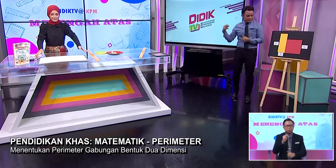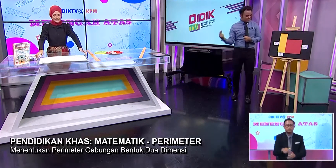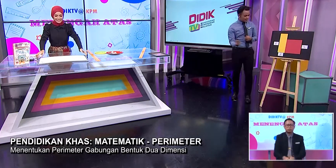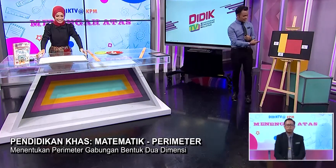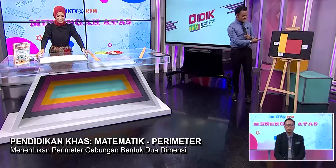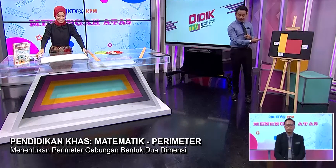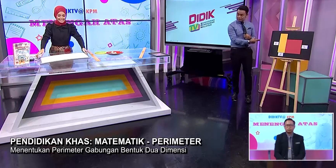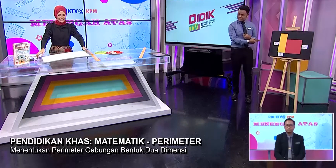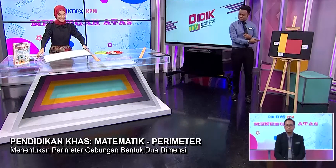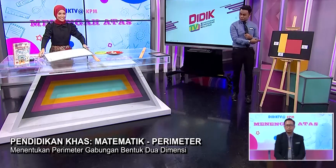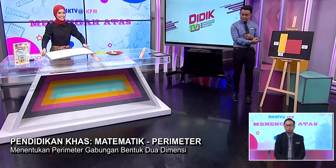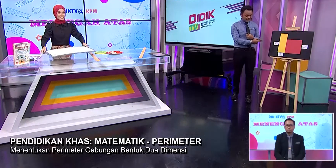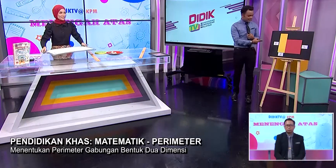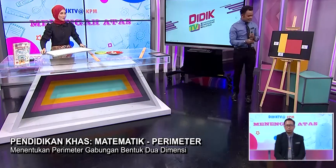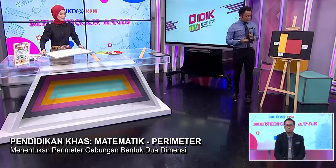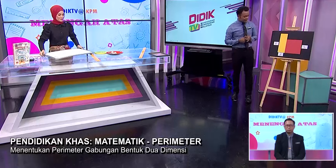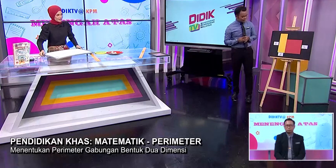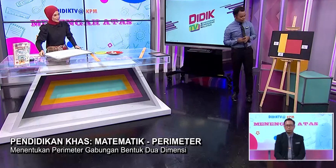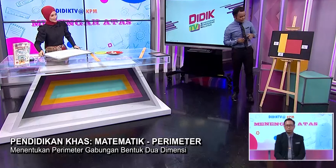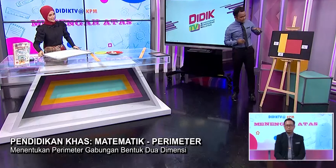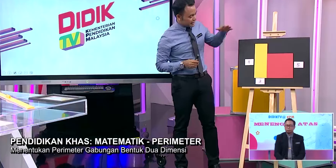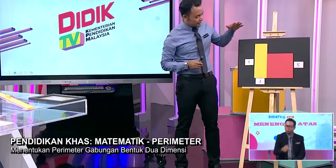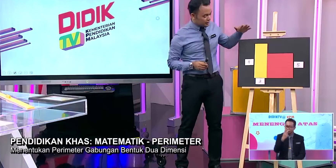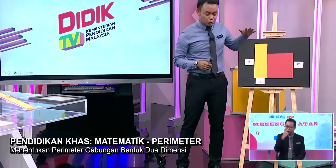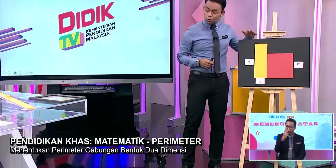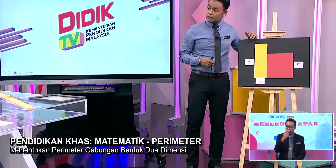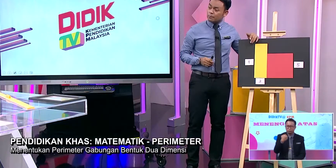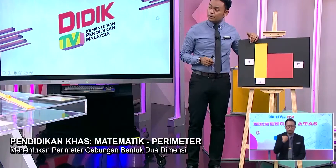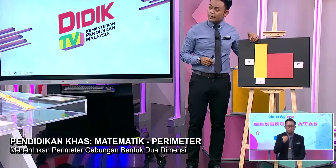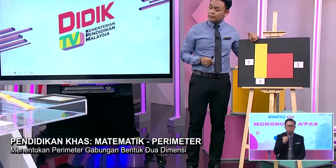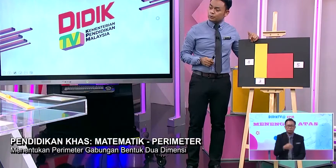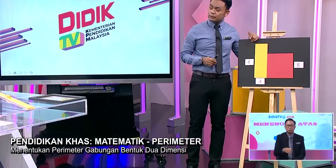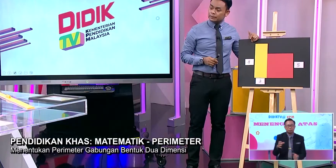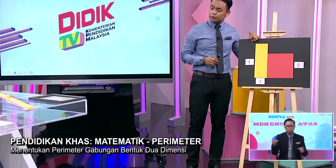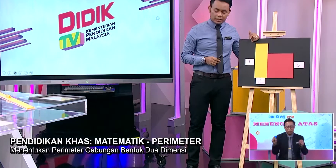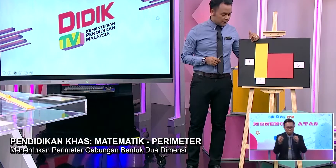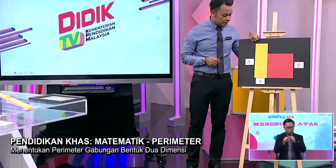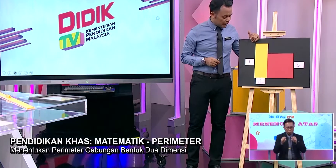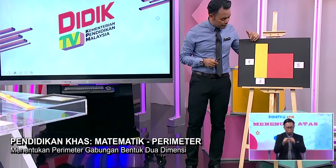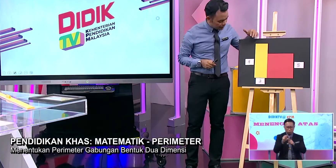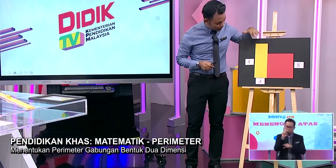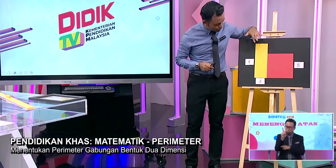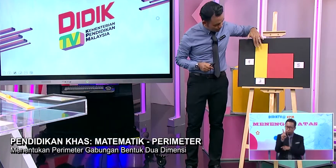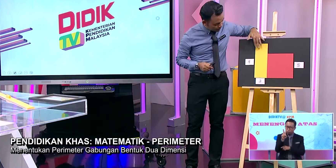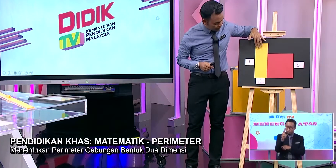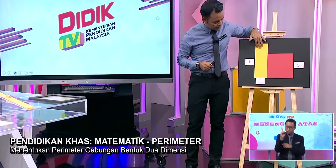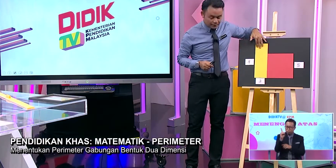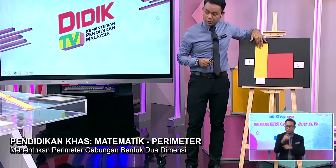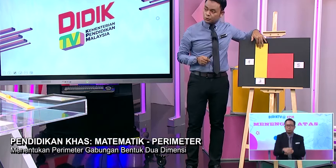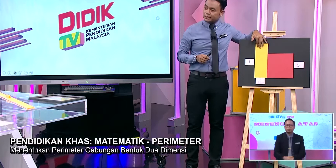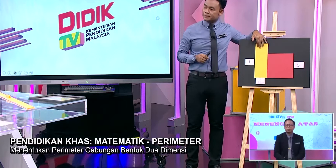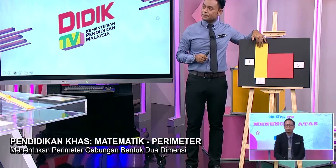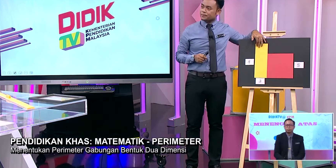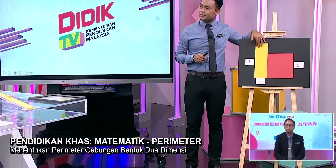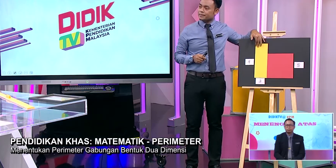kita kembali kepada setempat Jogos Ayo kita di sini ada dua Gabungan dua bentuk demensia apa yang bentuk yang pertama ini